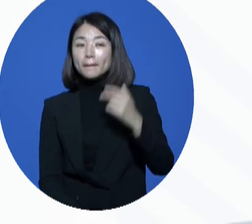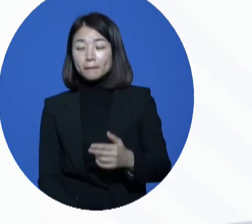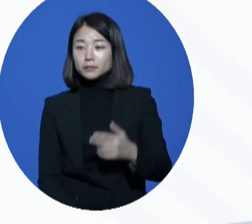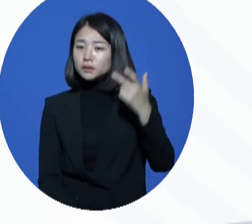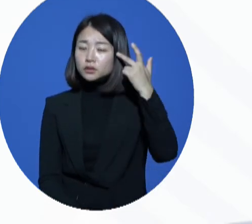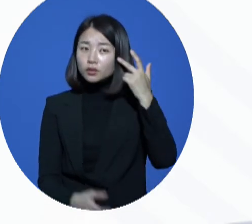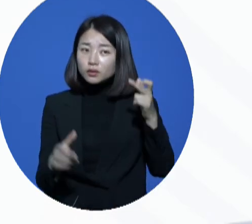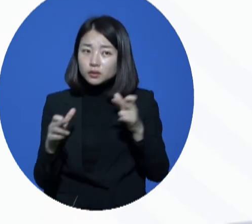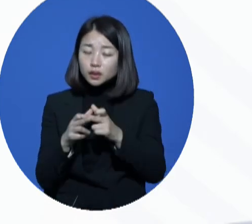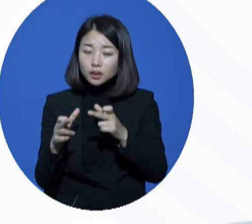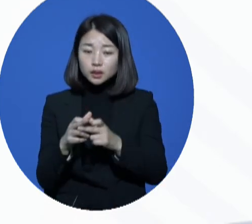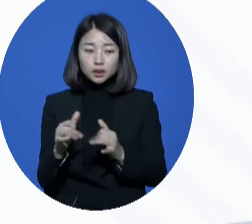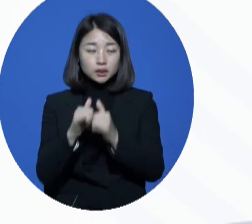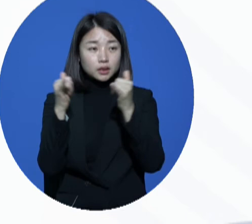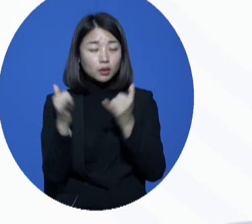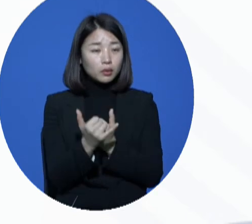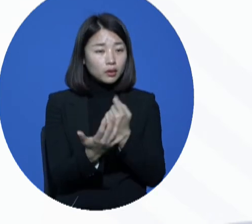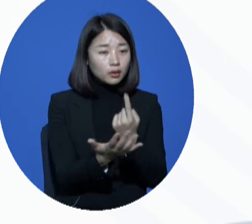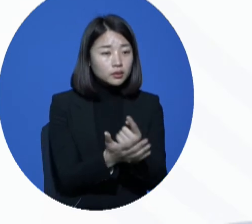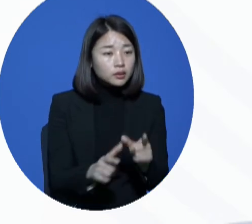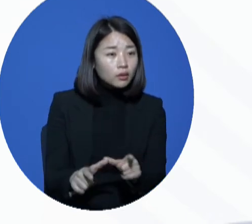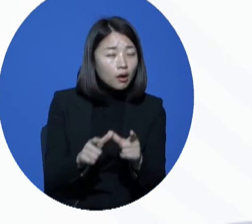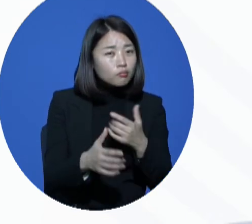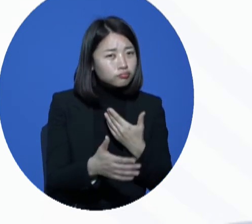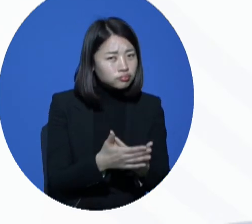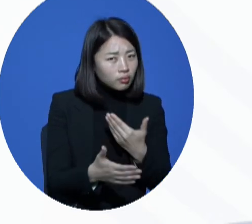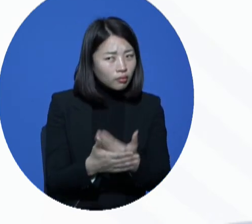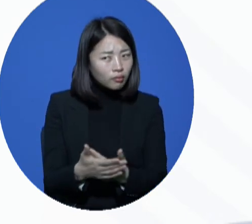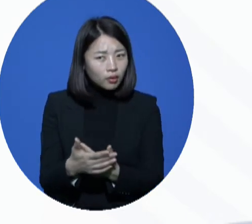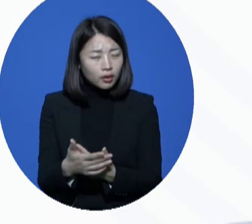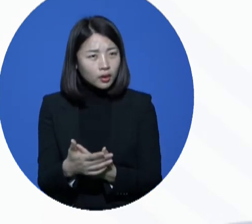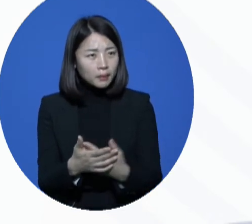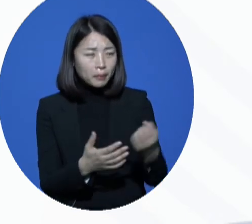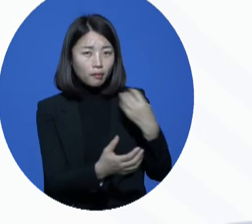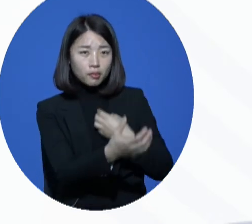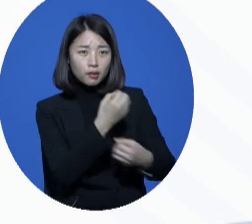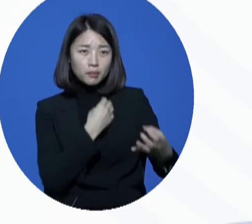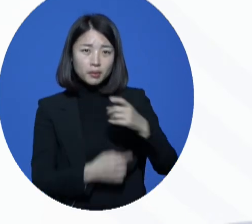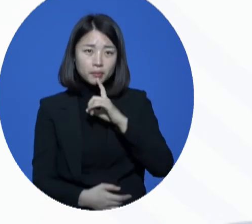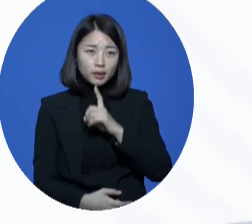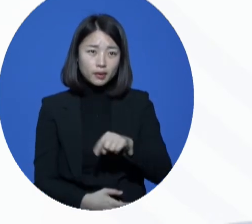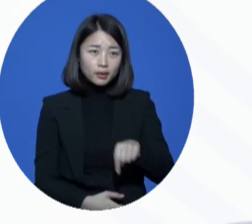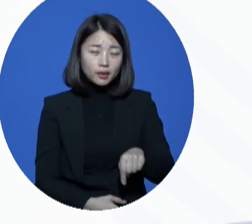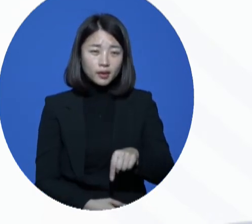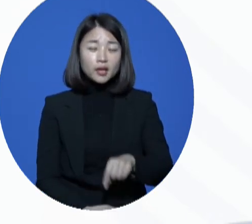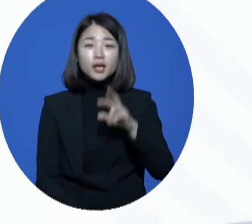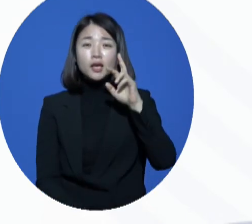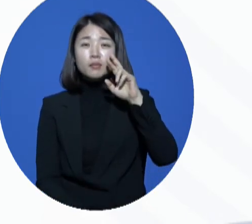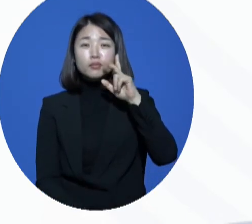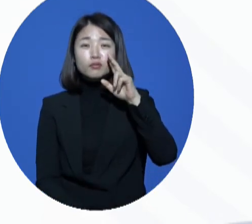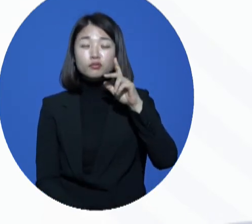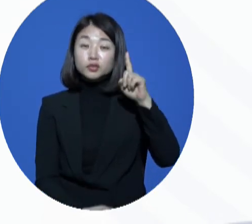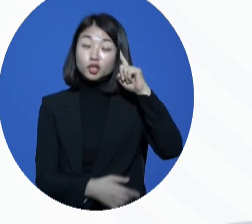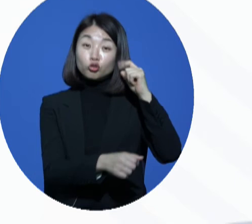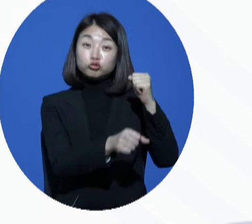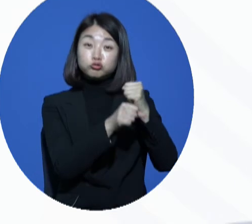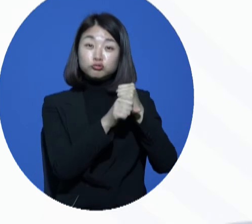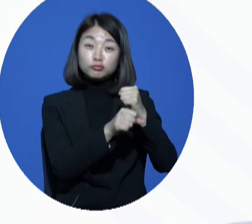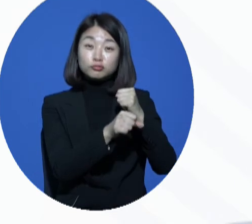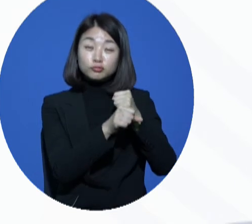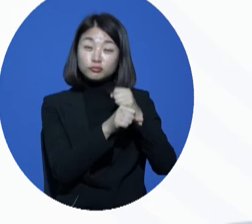위험하다. 장애인에게도 좋지 않고 지역사회에도 좋지 않다라고 얘기를 하는데요. 미국의 페너스트